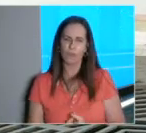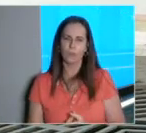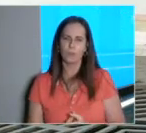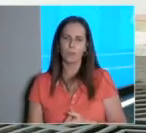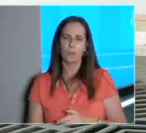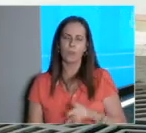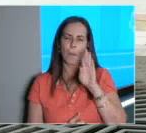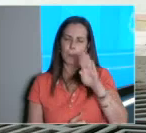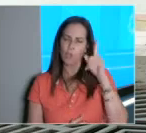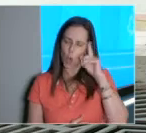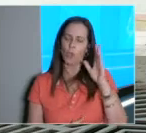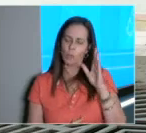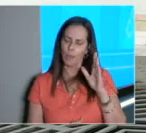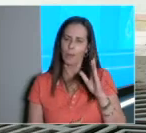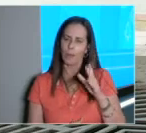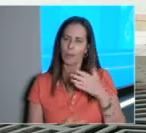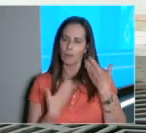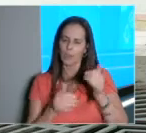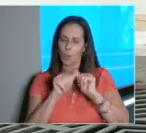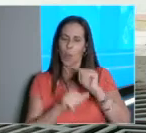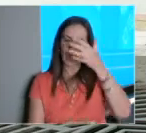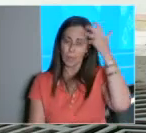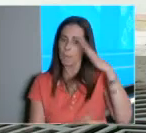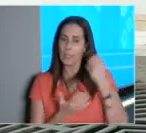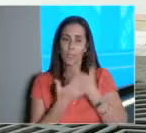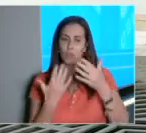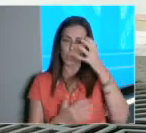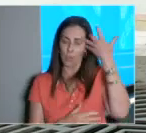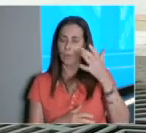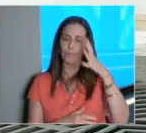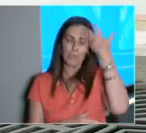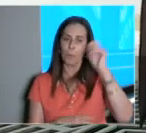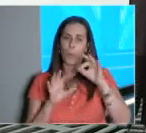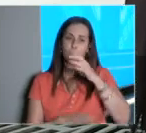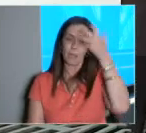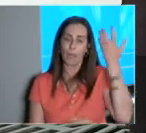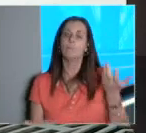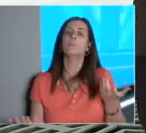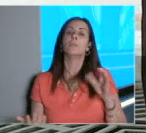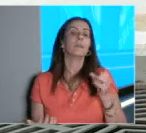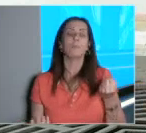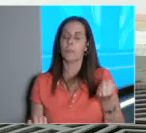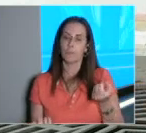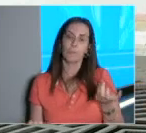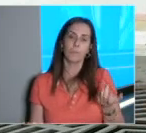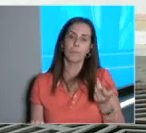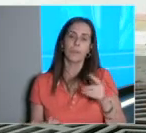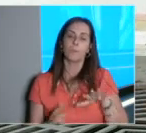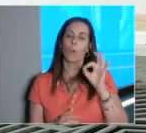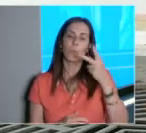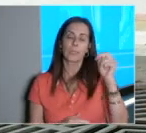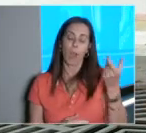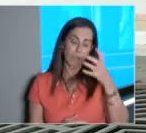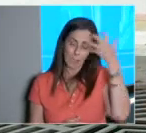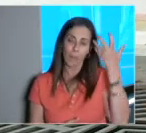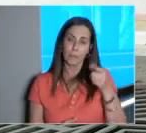אין ספק שנתניה יודע למנף מאוד את טראמפ, אבל אני שואל את עצמי, כאילו, מה ההישג הגדול? שטראמפ נבחר? ואם טראמפ לא היה נבחר? נכון. ואם טראמפ לא יבחר ב-2020? אם טראמפ לא היה